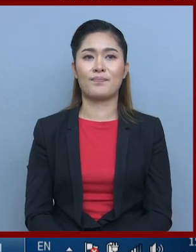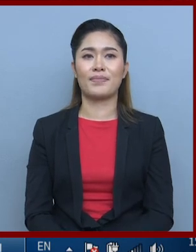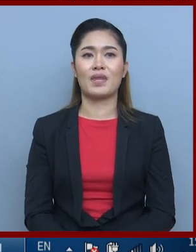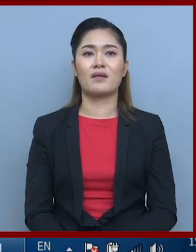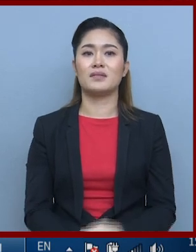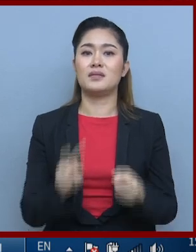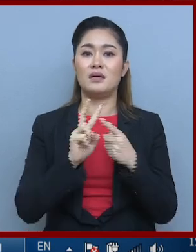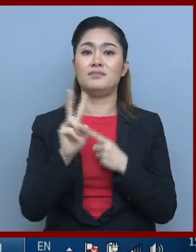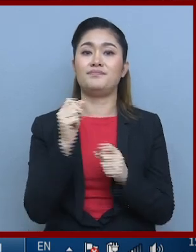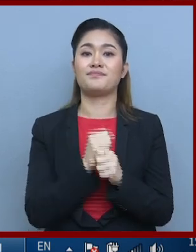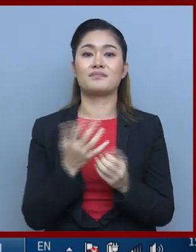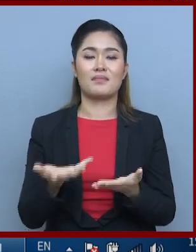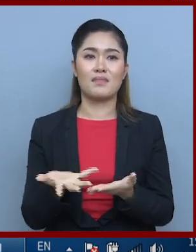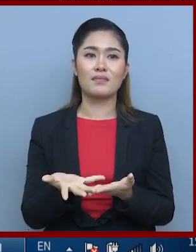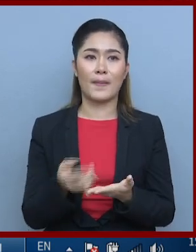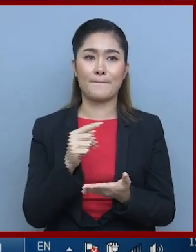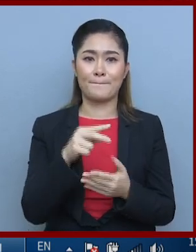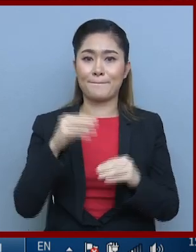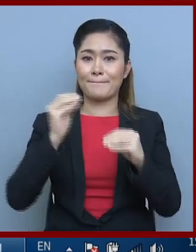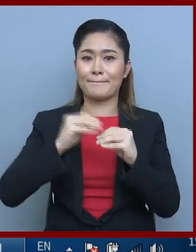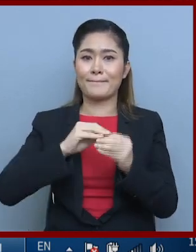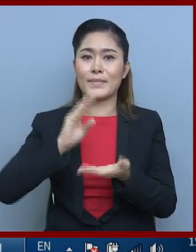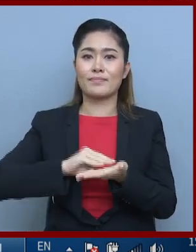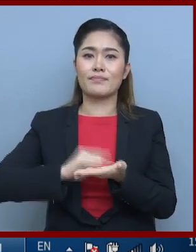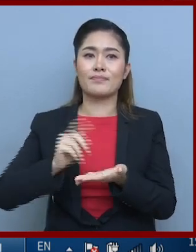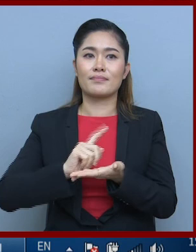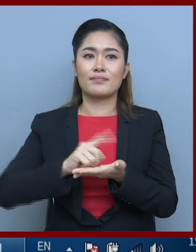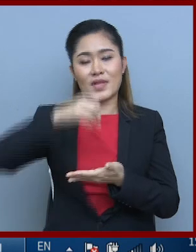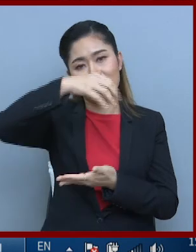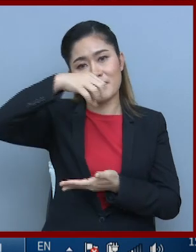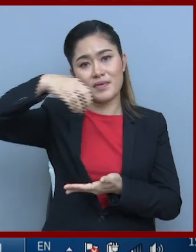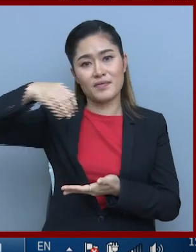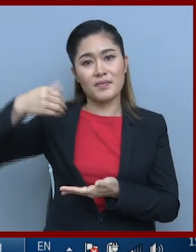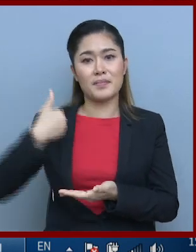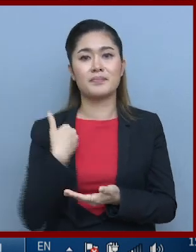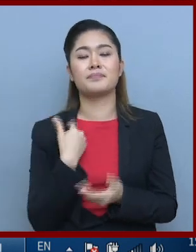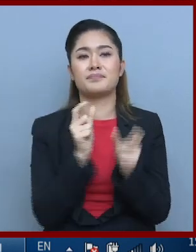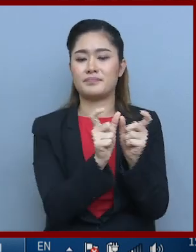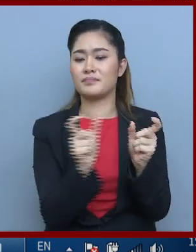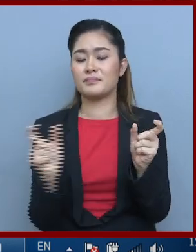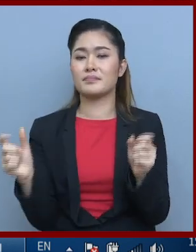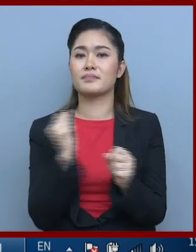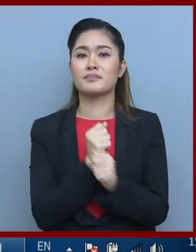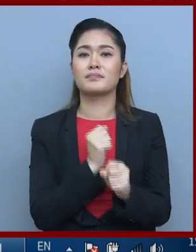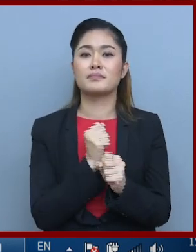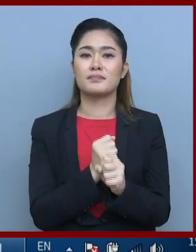SS Panel ตัวที่2เนี่ยก็จะเป็นที่บรรจุของตัวหลอด LED ที่เรา